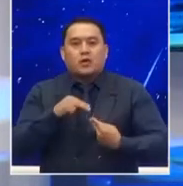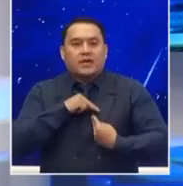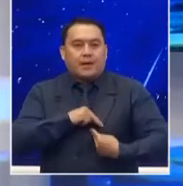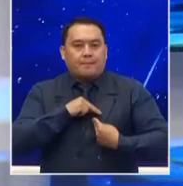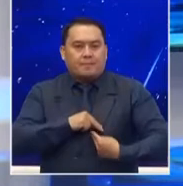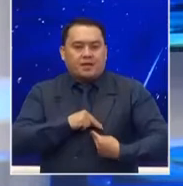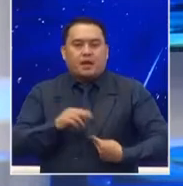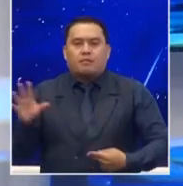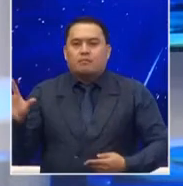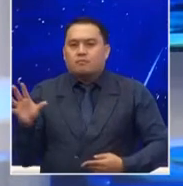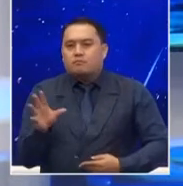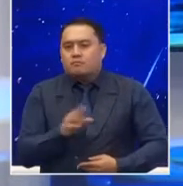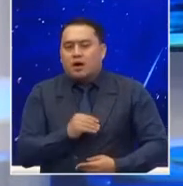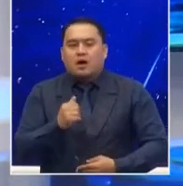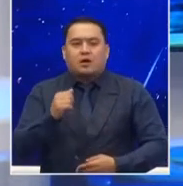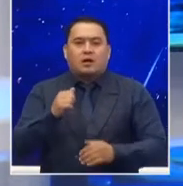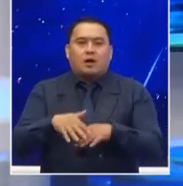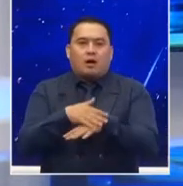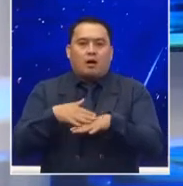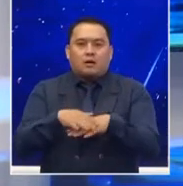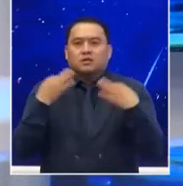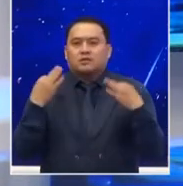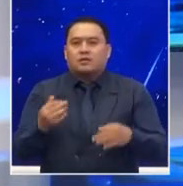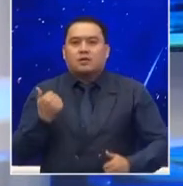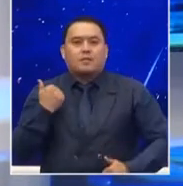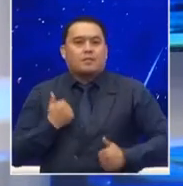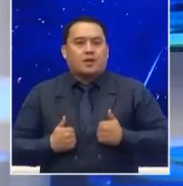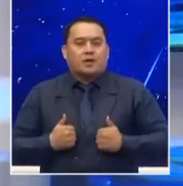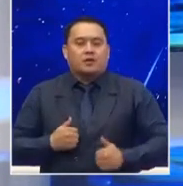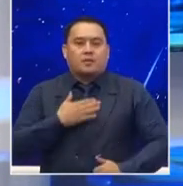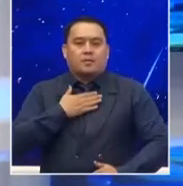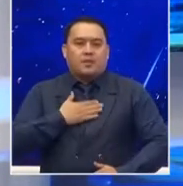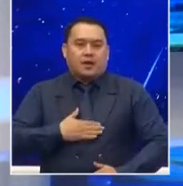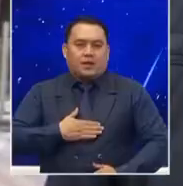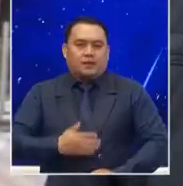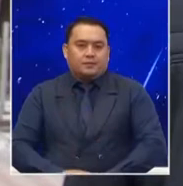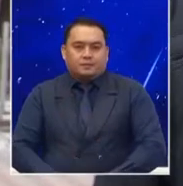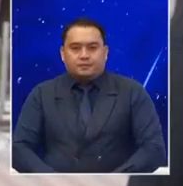еңбектеген баладан еңкейген қартқа дейін азаттықпен мақтанат марқаят.